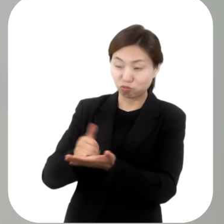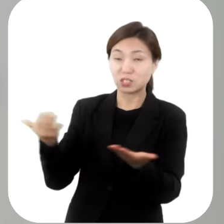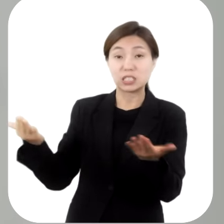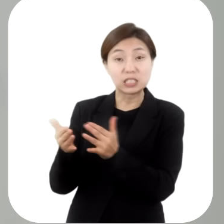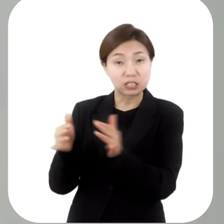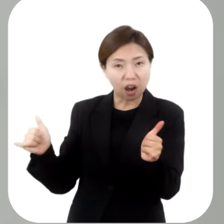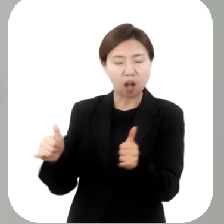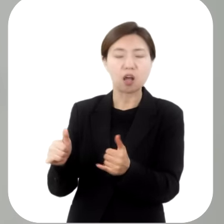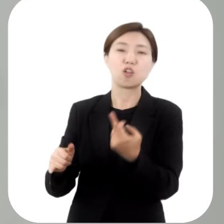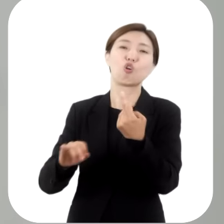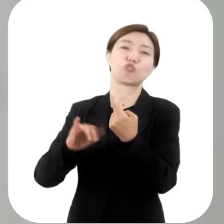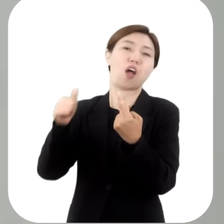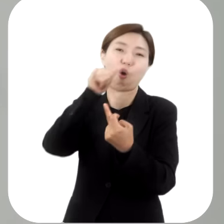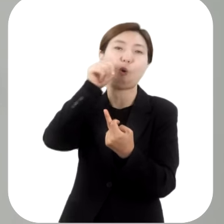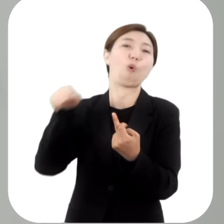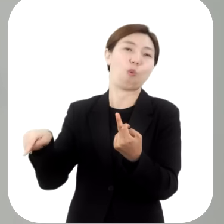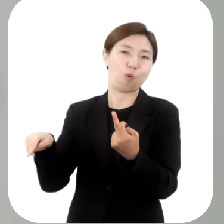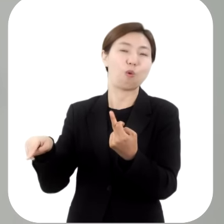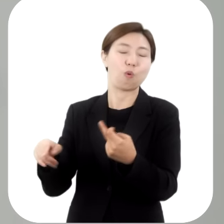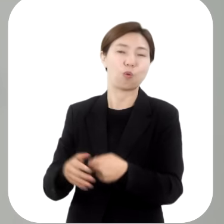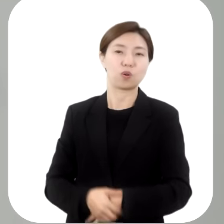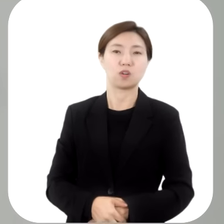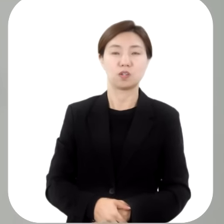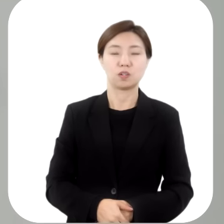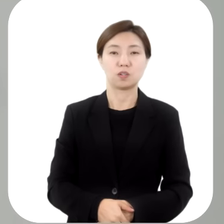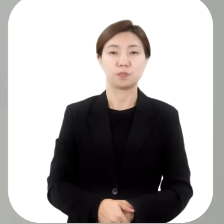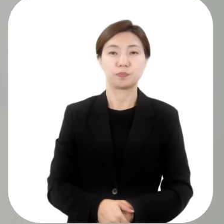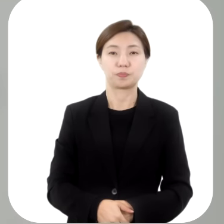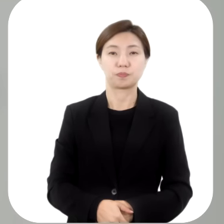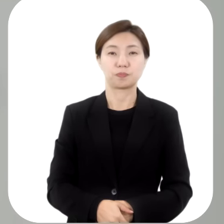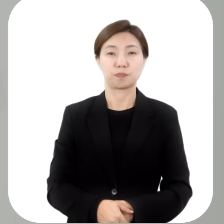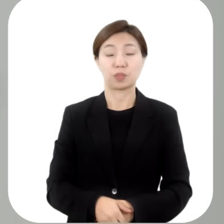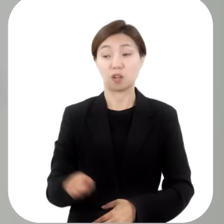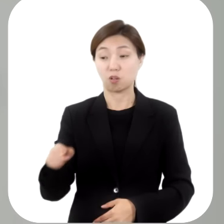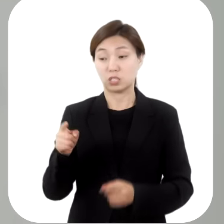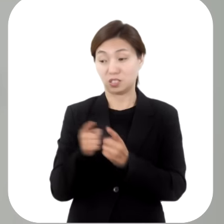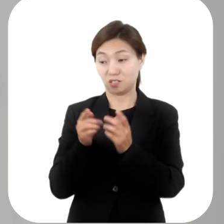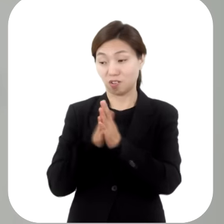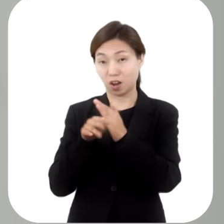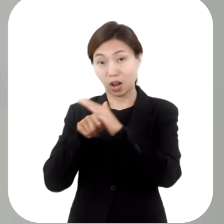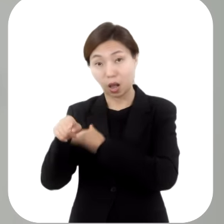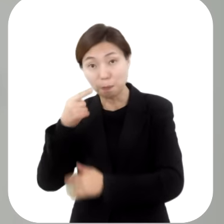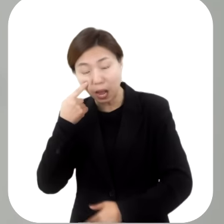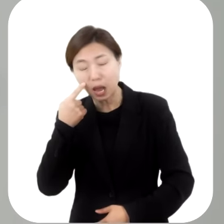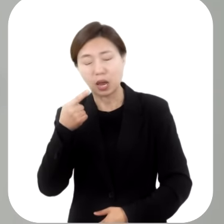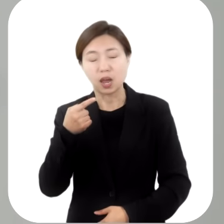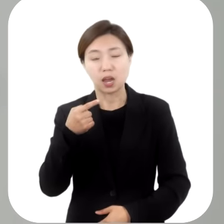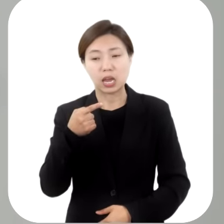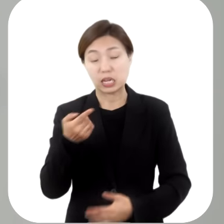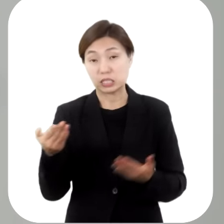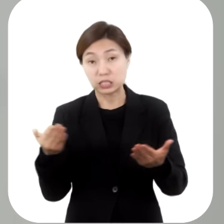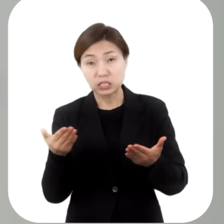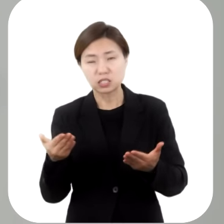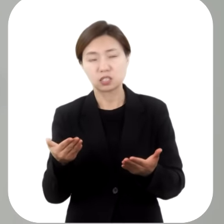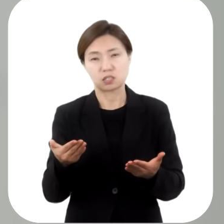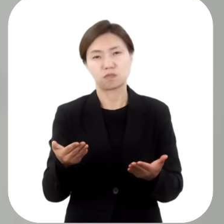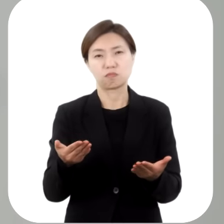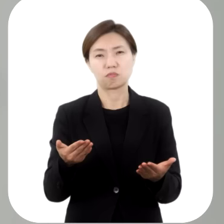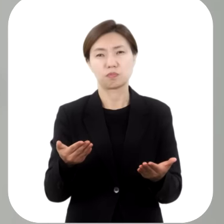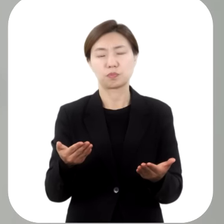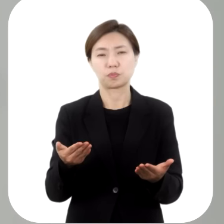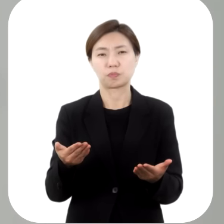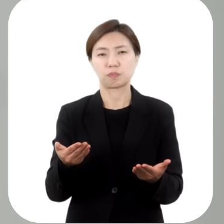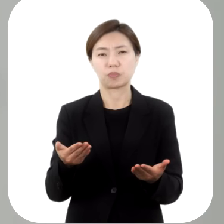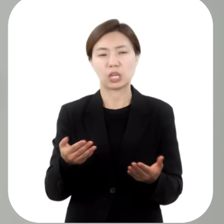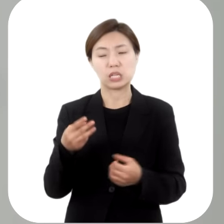노동자가 12명이나 와서 일을 하더라. 이렇게 얘기하더라고요. 예를 들면 이런 데 가서 어때요?